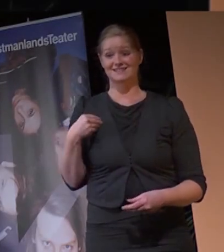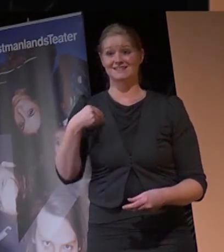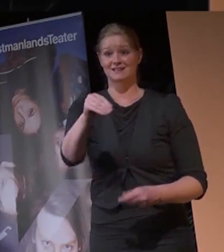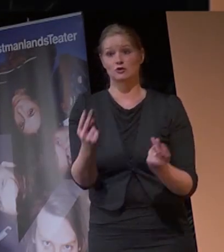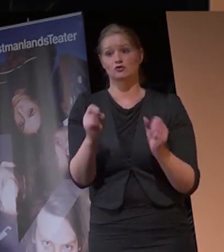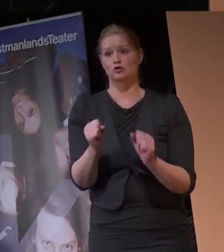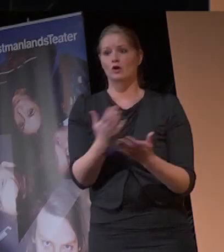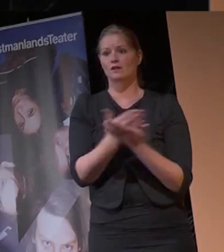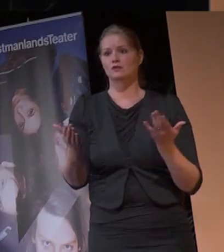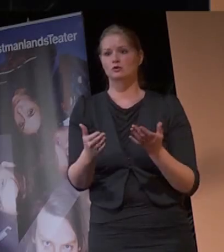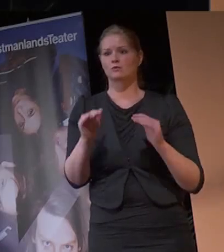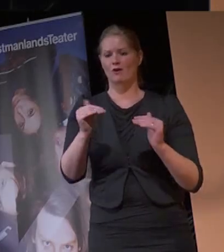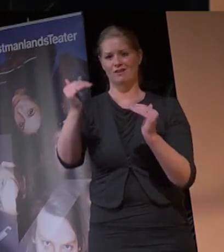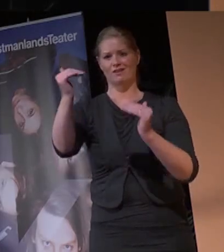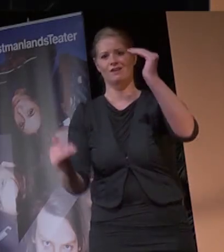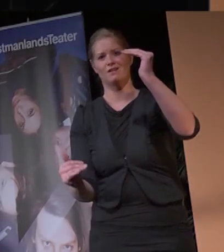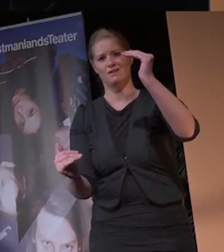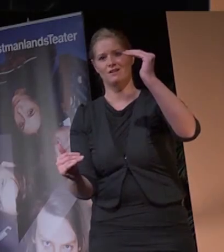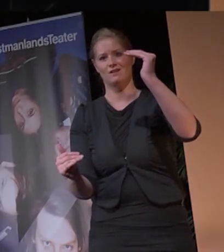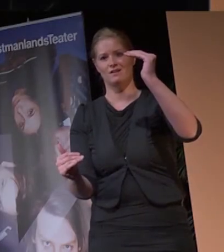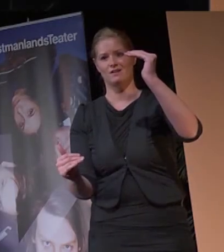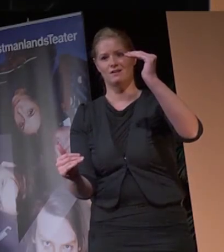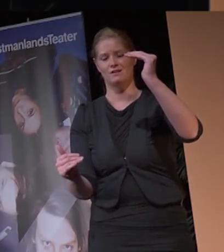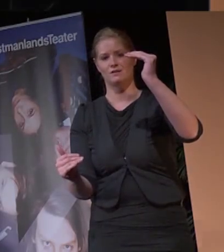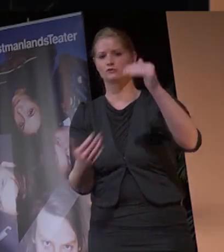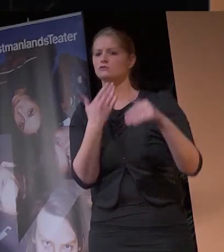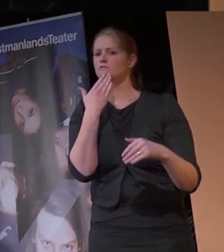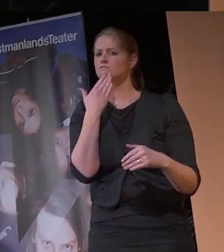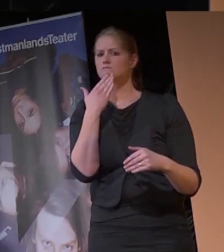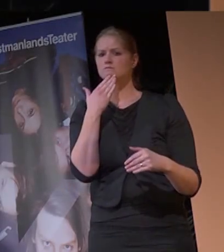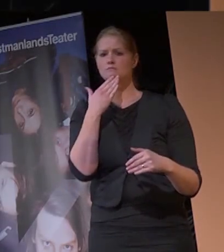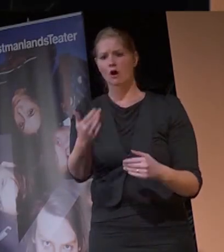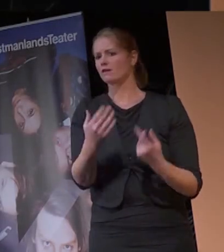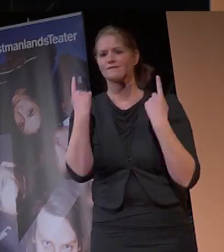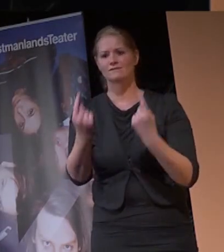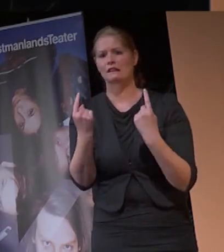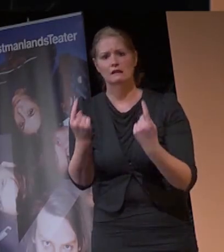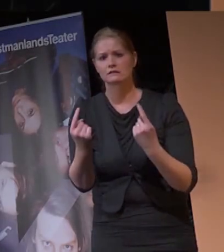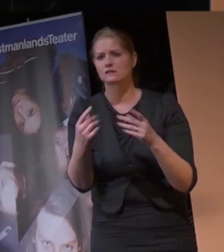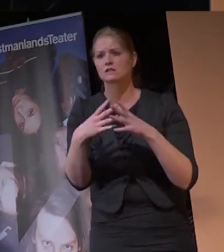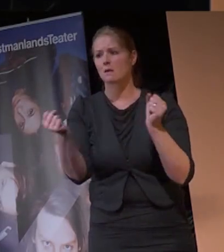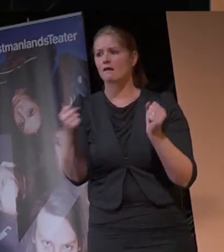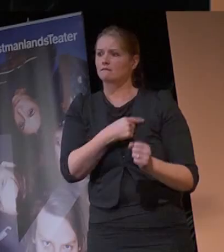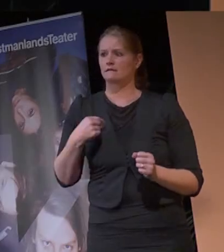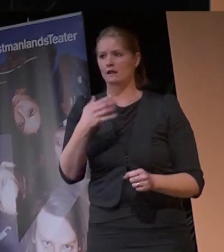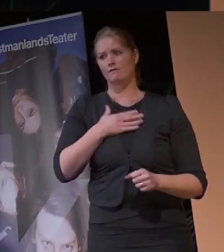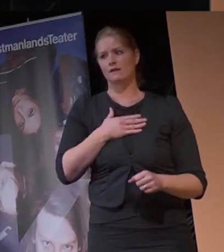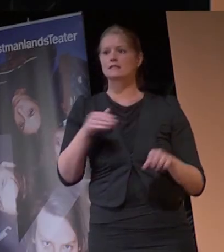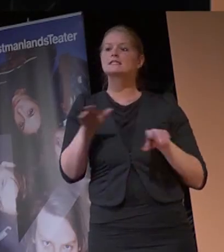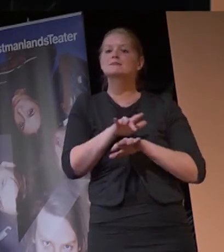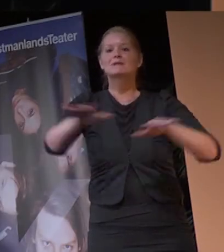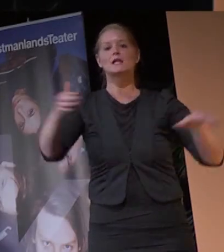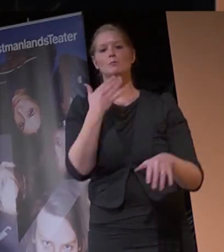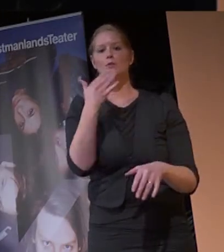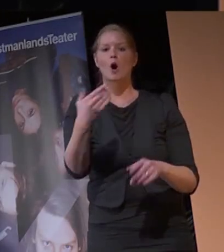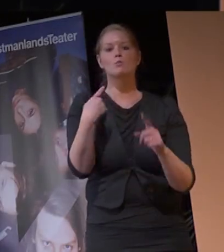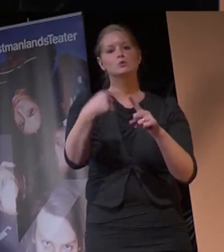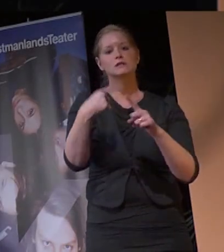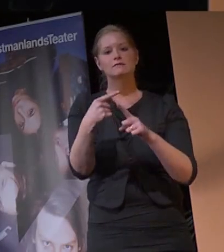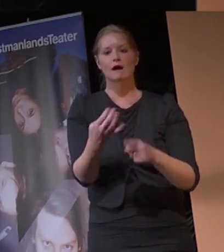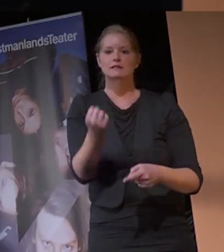ju de goda erfarenheterna från de kommuner som verkligen fungerar bra spridas. Och det här är ju ingenting som vi har kommit på